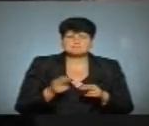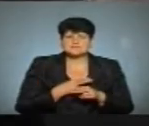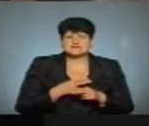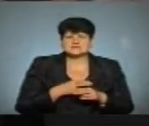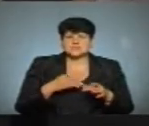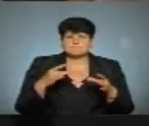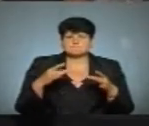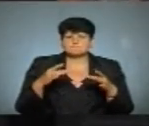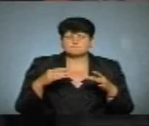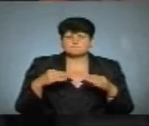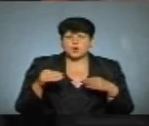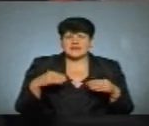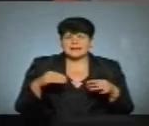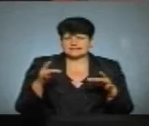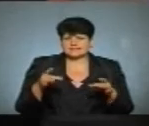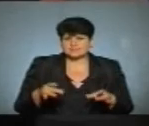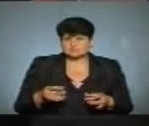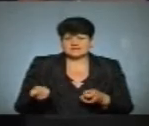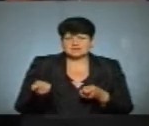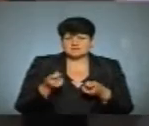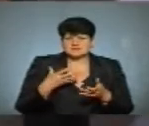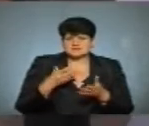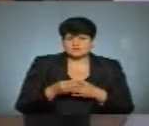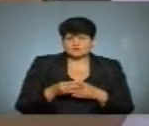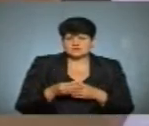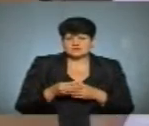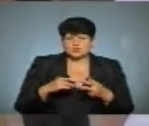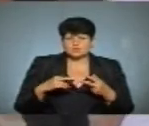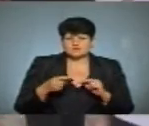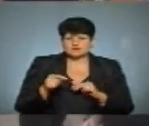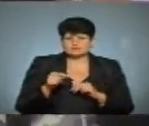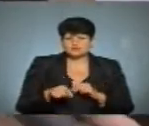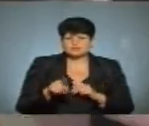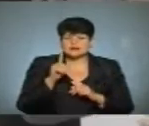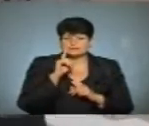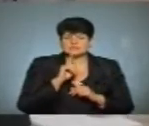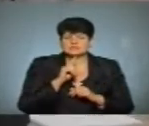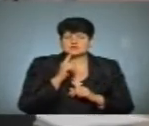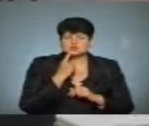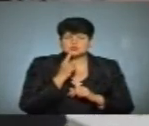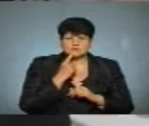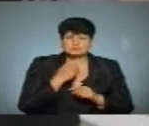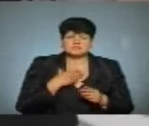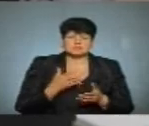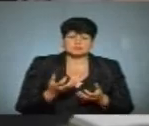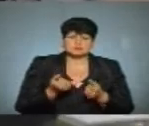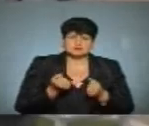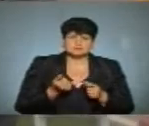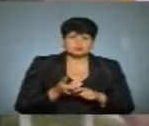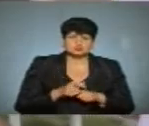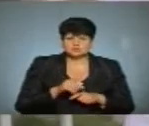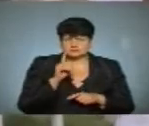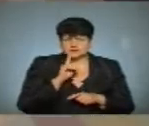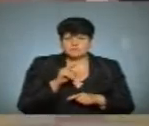поліетилену. Я приніс свої поліетиленові пакетики і обміняв ось тут на смаколики. Мені дісталося дуже